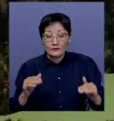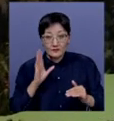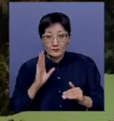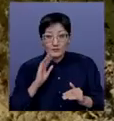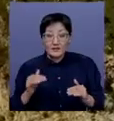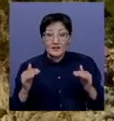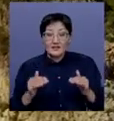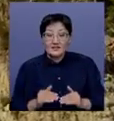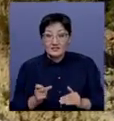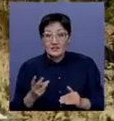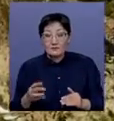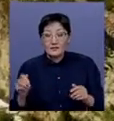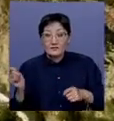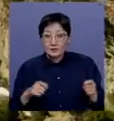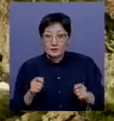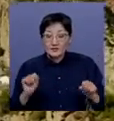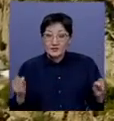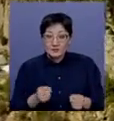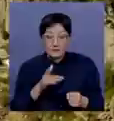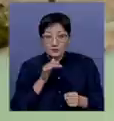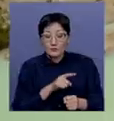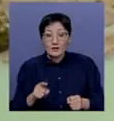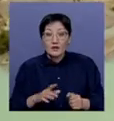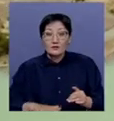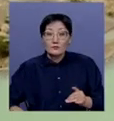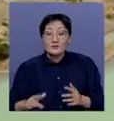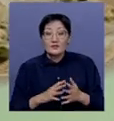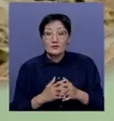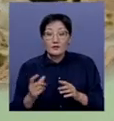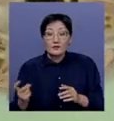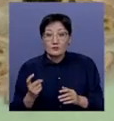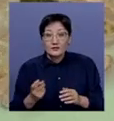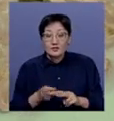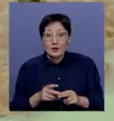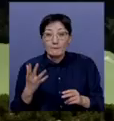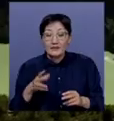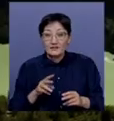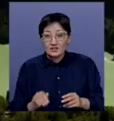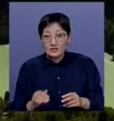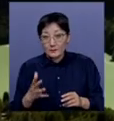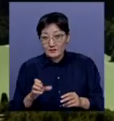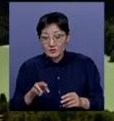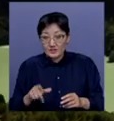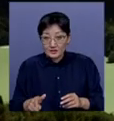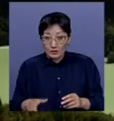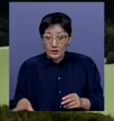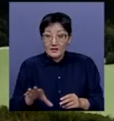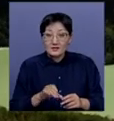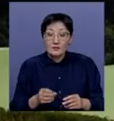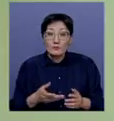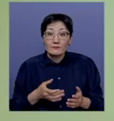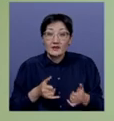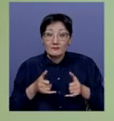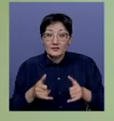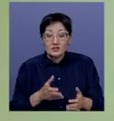– низкое количество осадков в зимний период. Площадь орошения сельхозугодий составляет 5500 гектар. Из них на полив